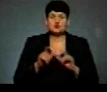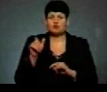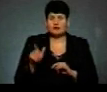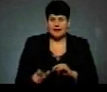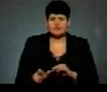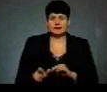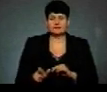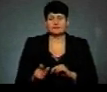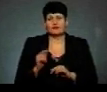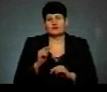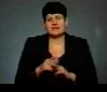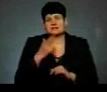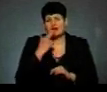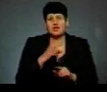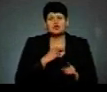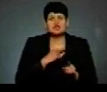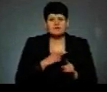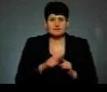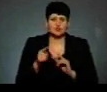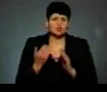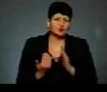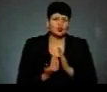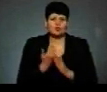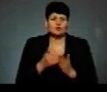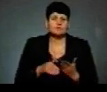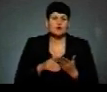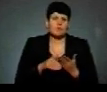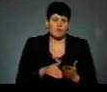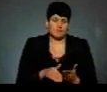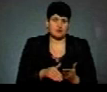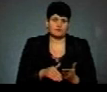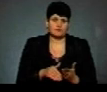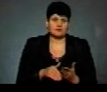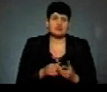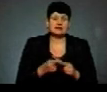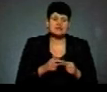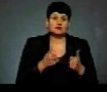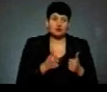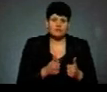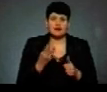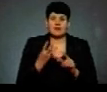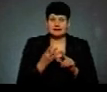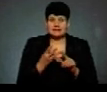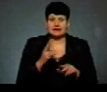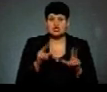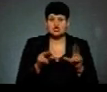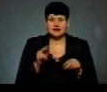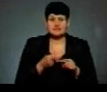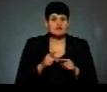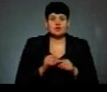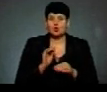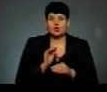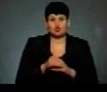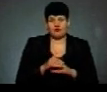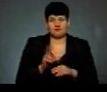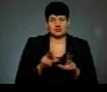звісно, звикають швидко до інновацій, які їм допомагають, і це добре, але насправді третій шанс – це взагалі-то вже як додатковий шанс, це вже